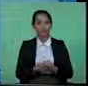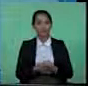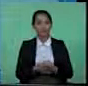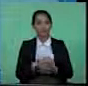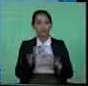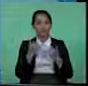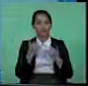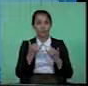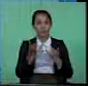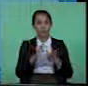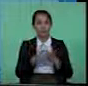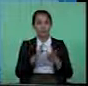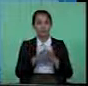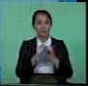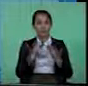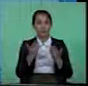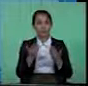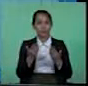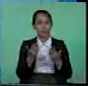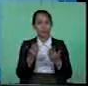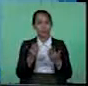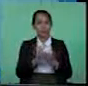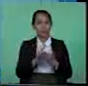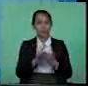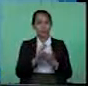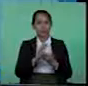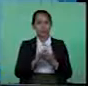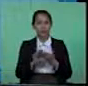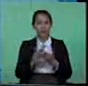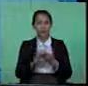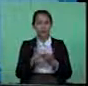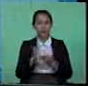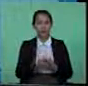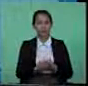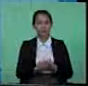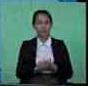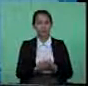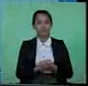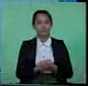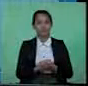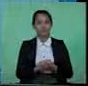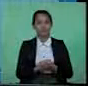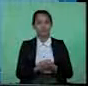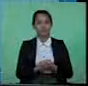Ana endi daftaringizni ochib, ushbu misolni yozib oling.